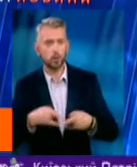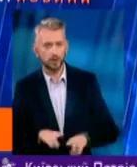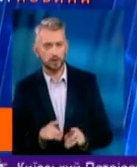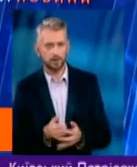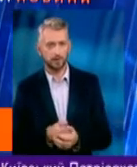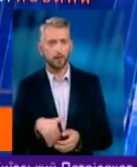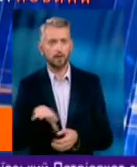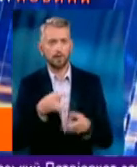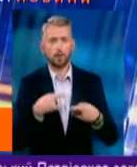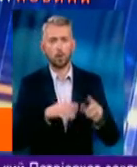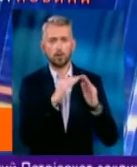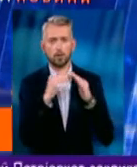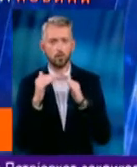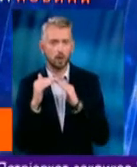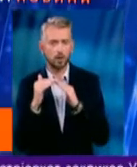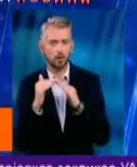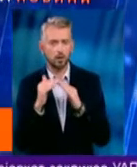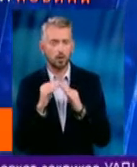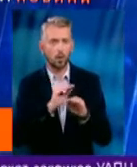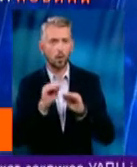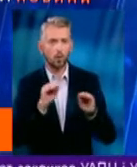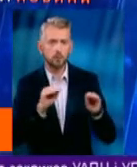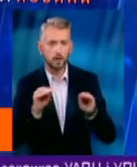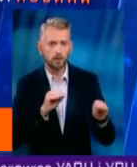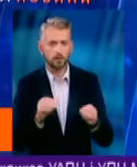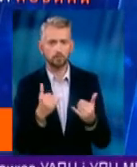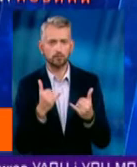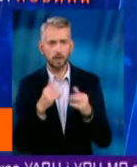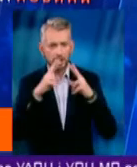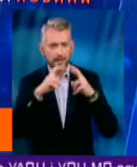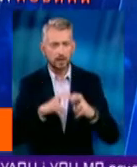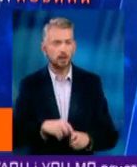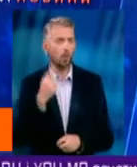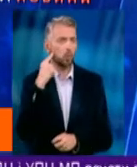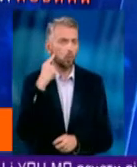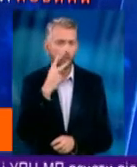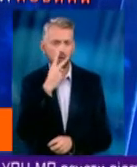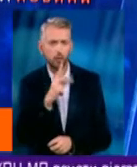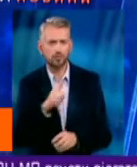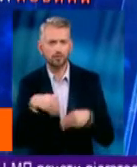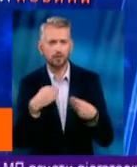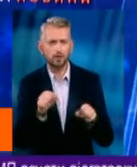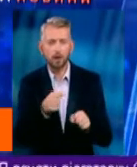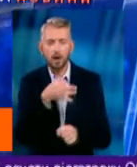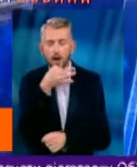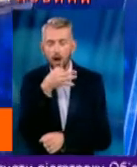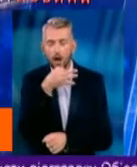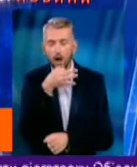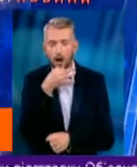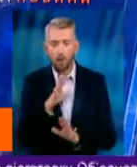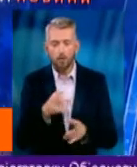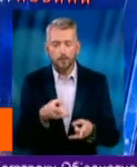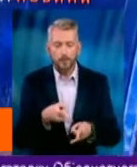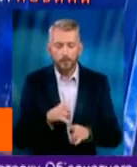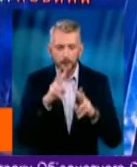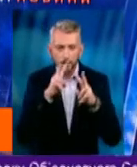всі пологові будинки обладнані на сьогоднішній день скринінгом слуху і зору. Те, що дає можливість на ранній стадії виявити проблеми з слухом